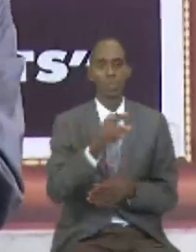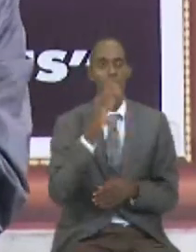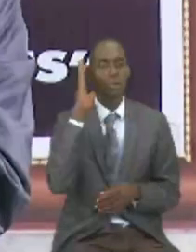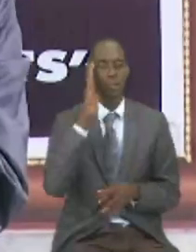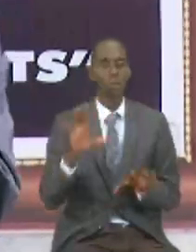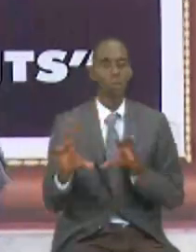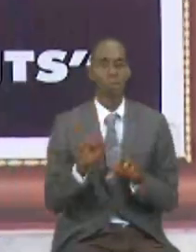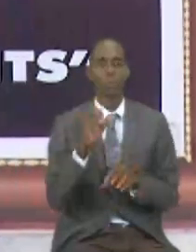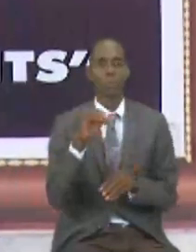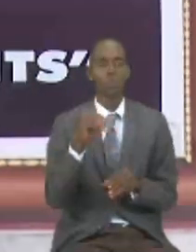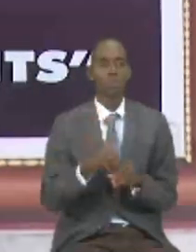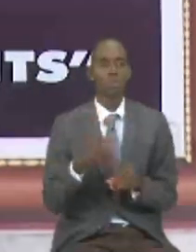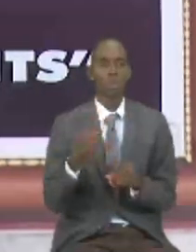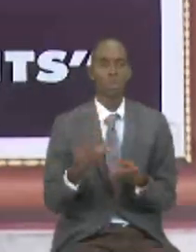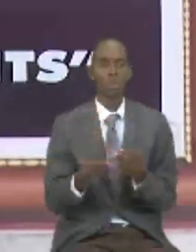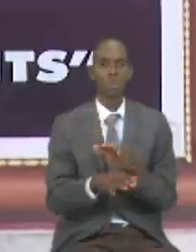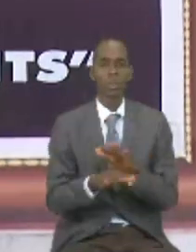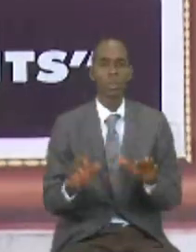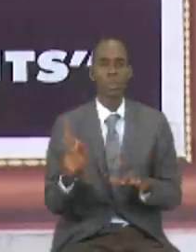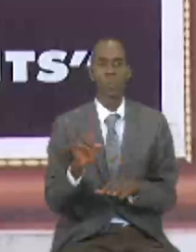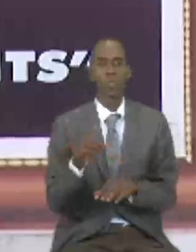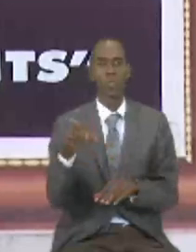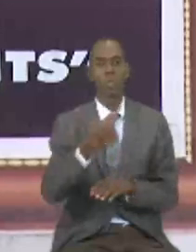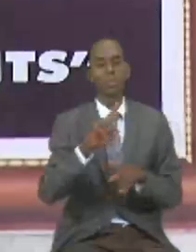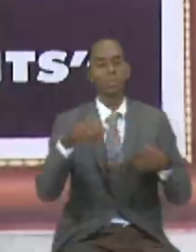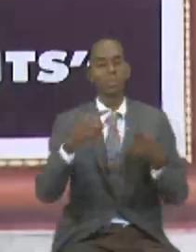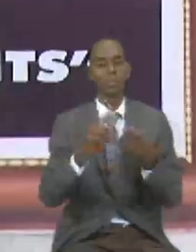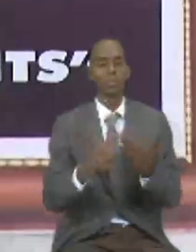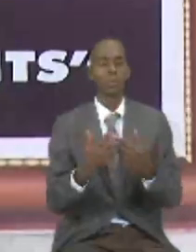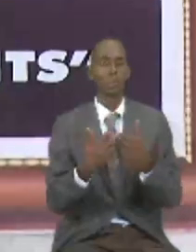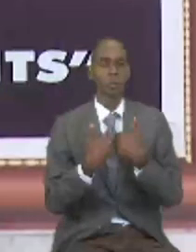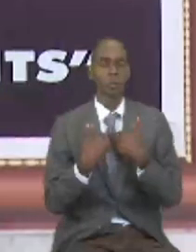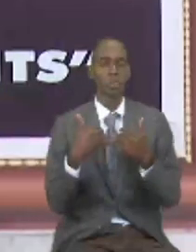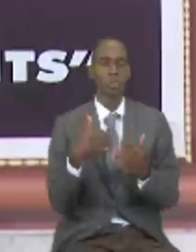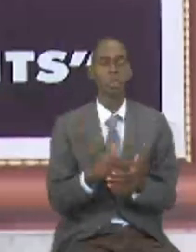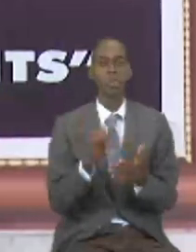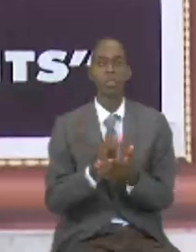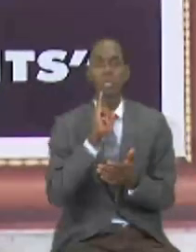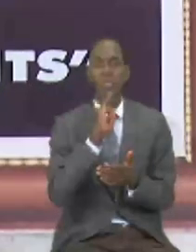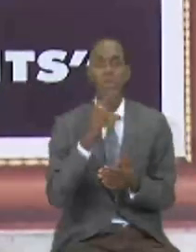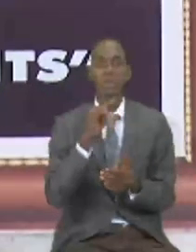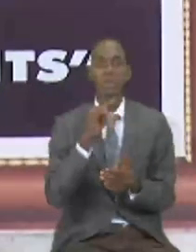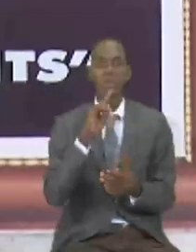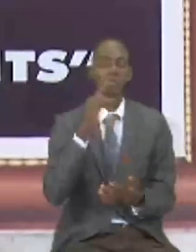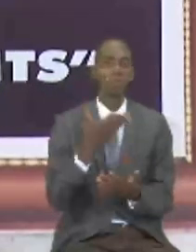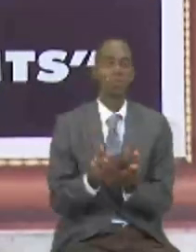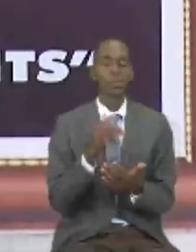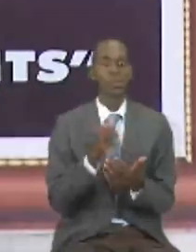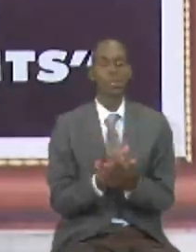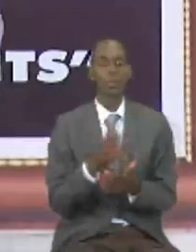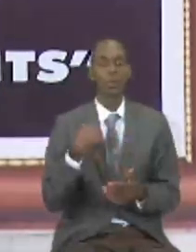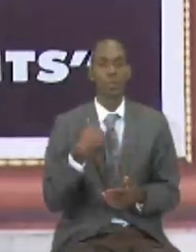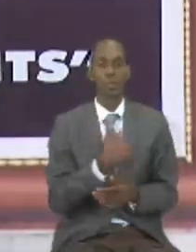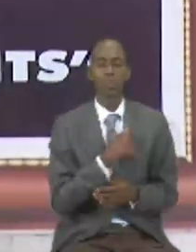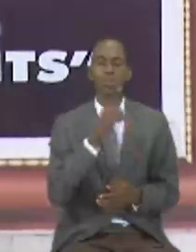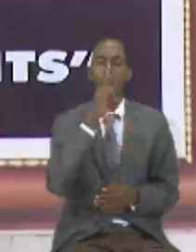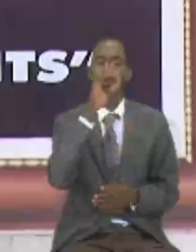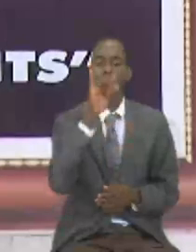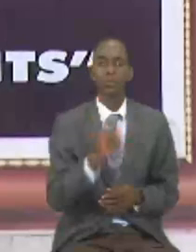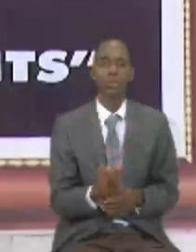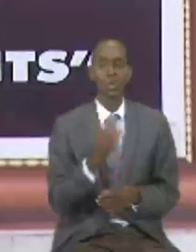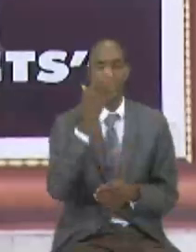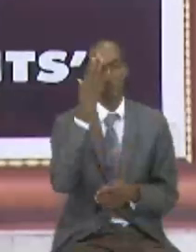les mettiez en pratique dans le pays dont vous allez prendre possession. C'est l'évidence que réellement nous connaissons le